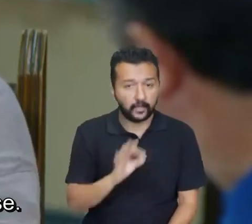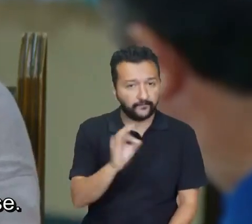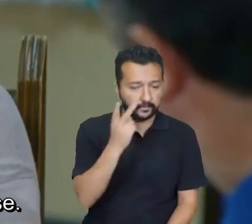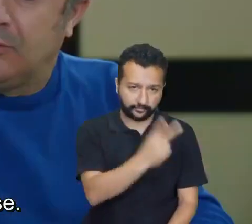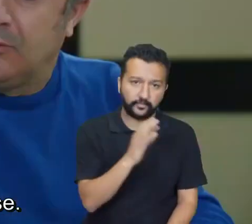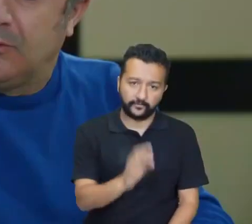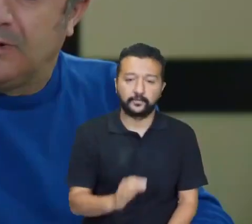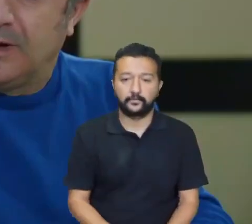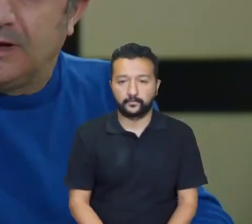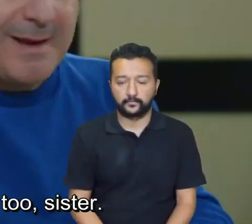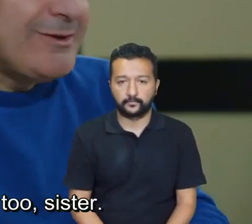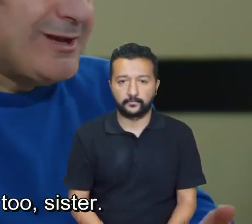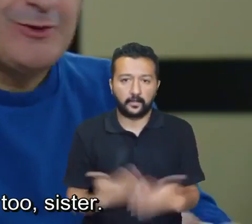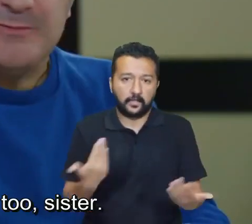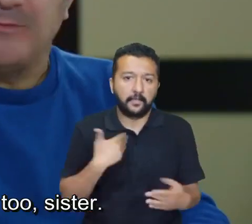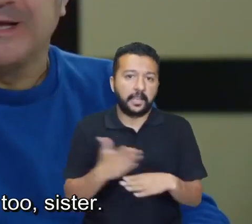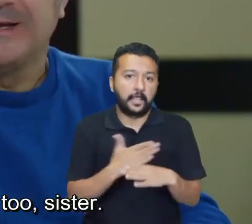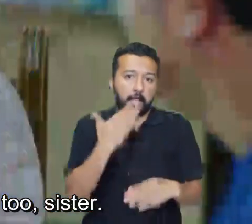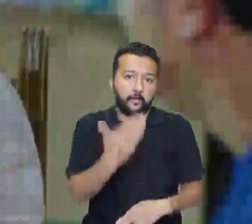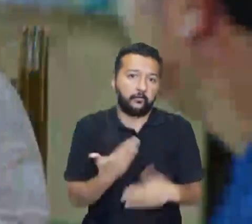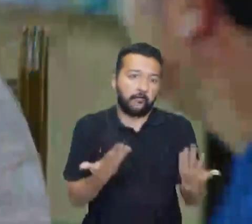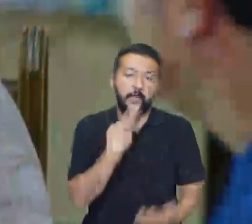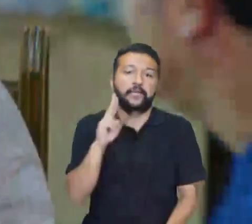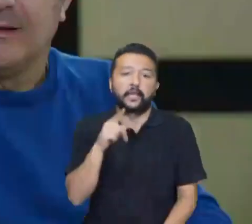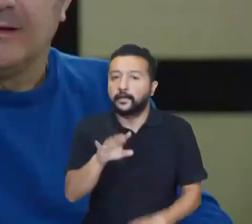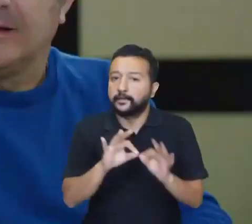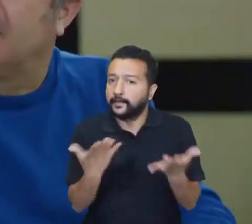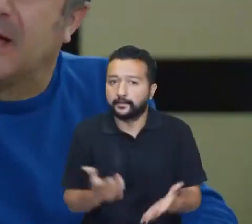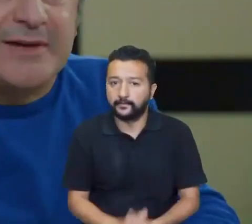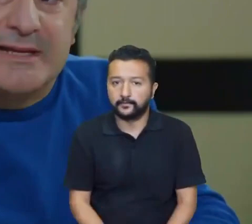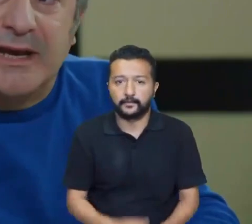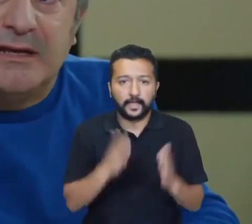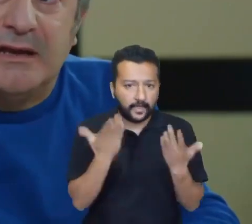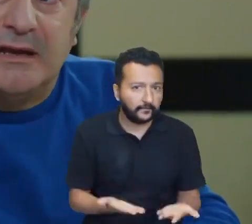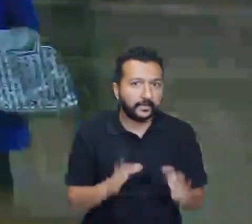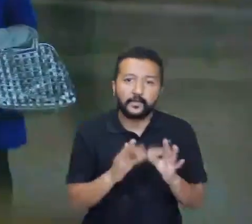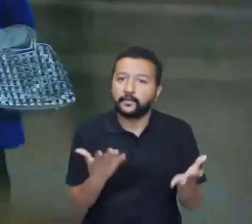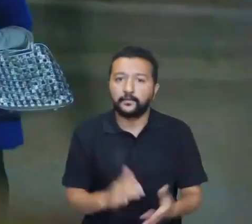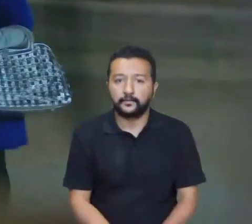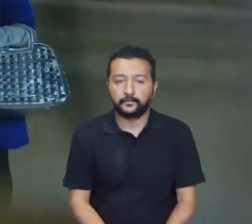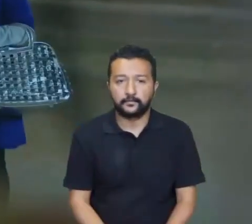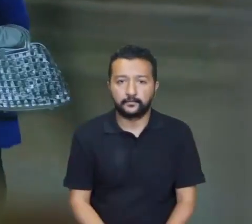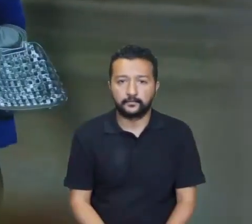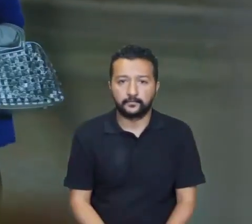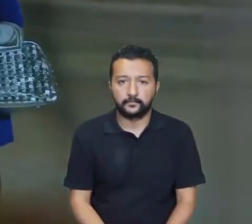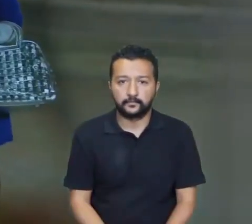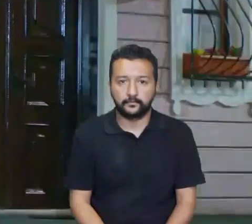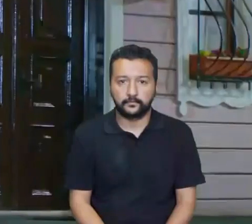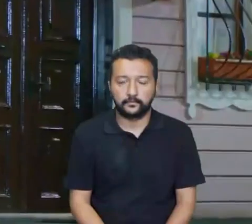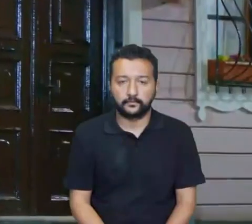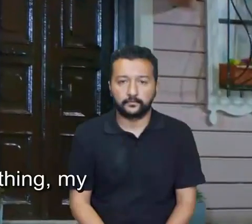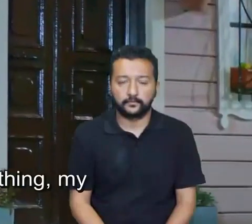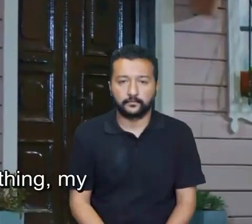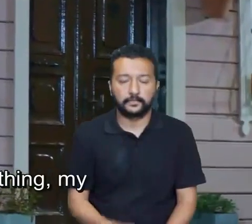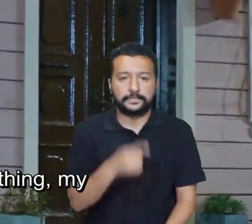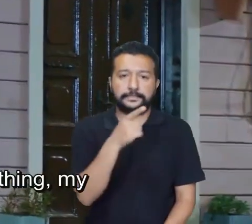Onun da tabii. Ben de öyle diyorum ya abla. Yani? Evet yani. Ayşen de Şener sokağın